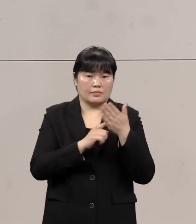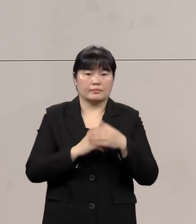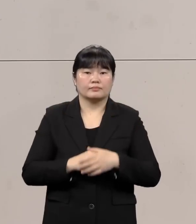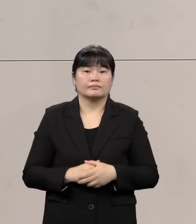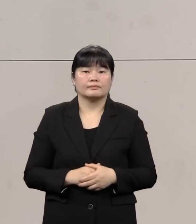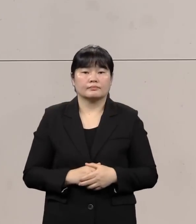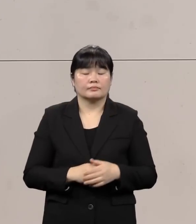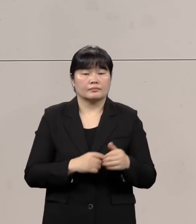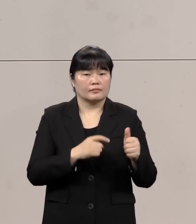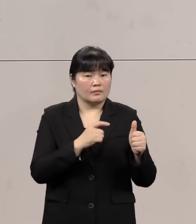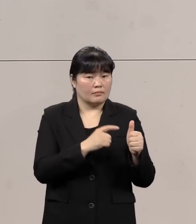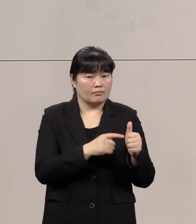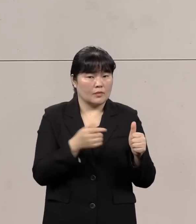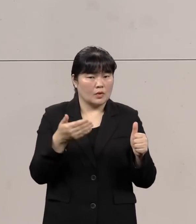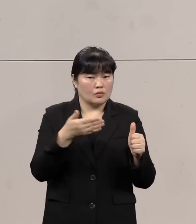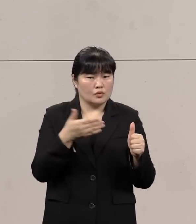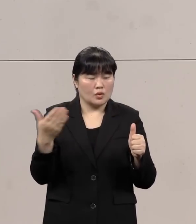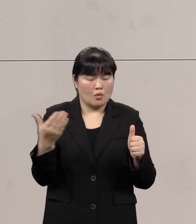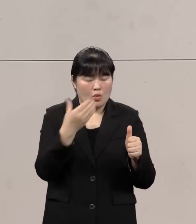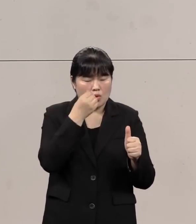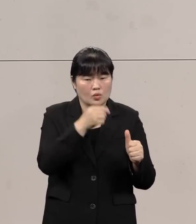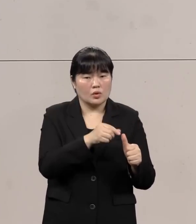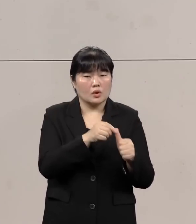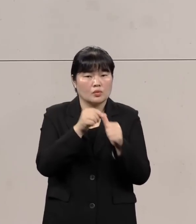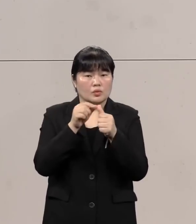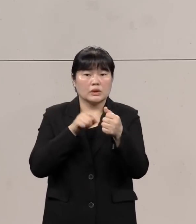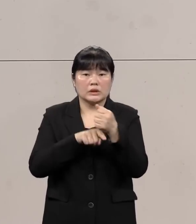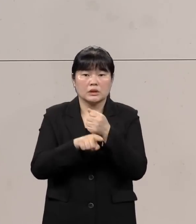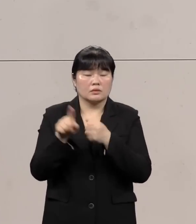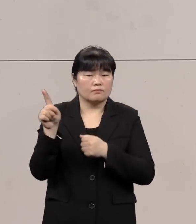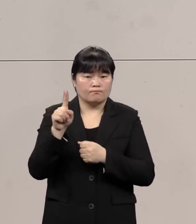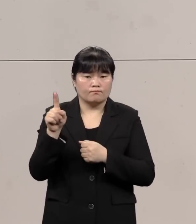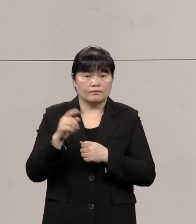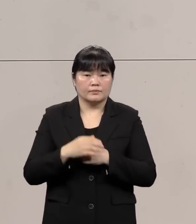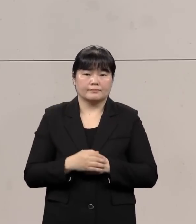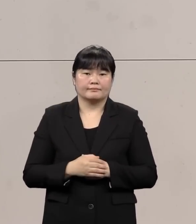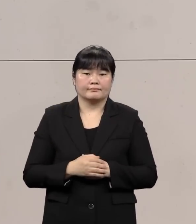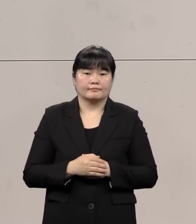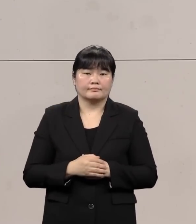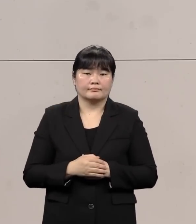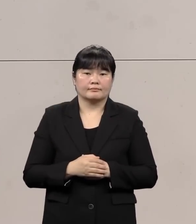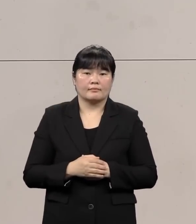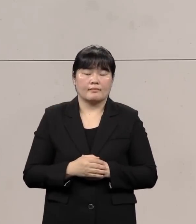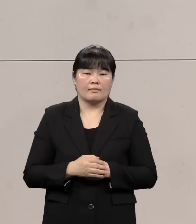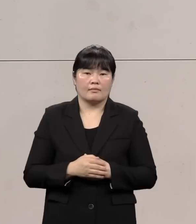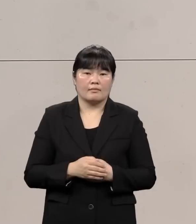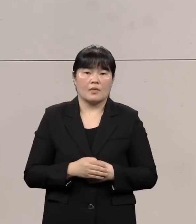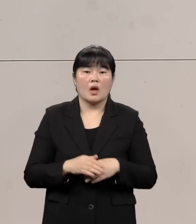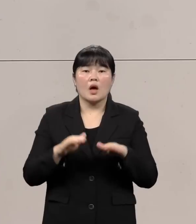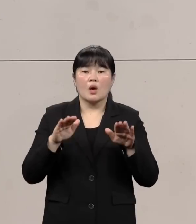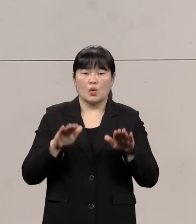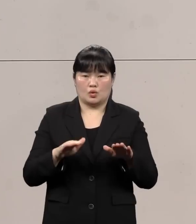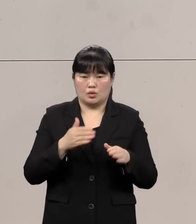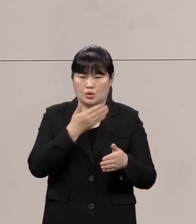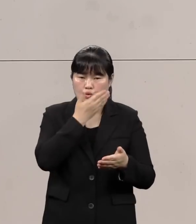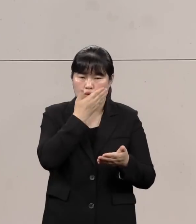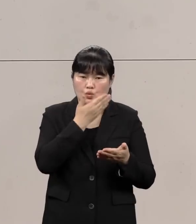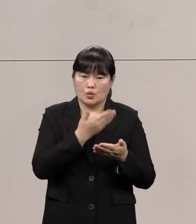착한 죄수에게 주어진 거룩한 구원의 선언에서 강조되는 것은 오늘 오늘입니다